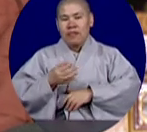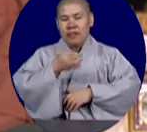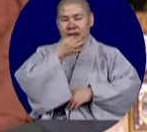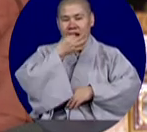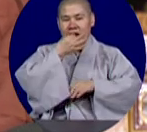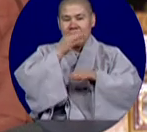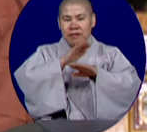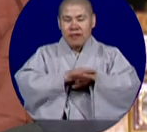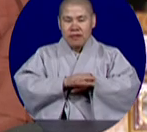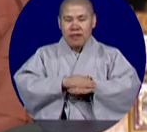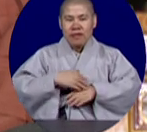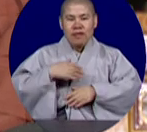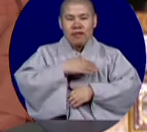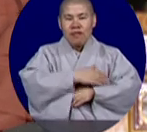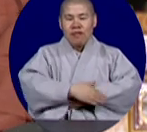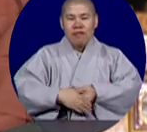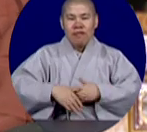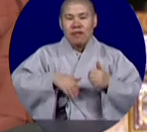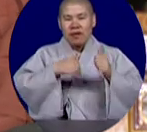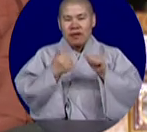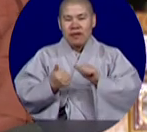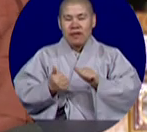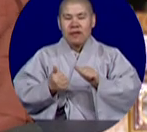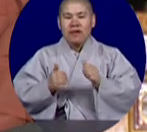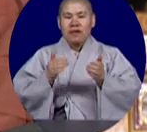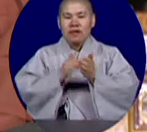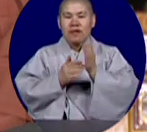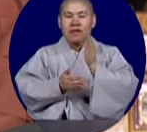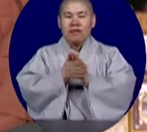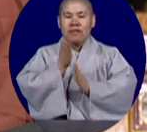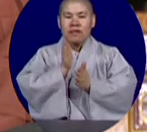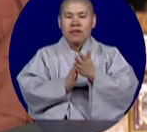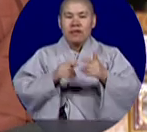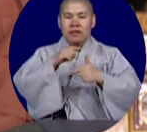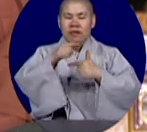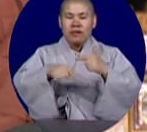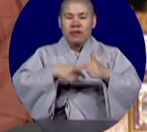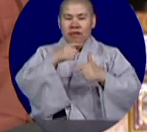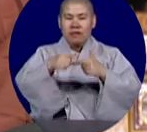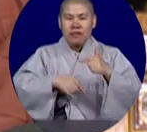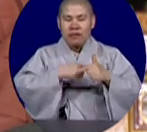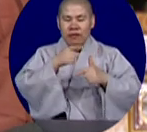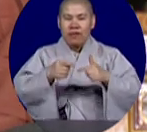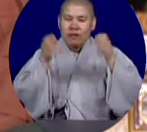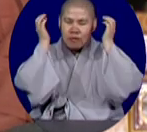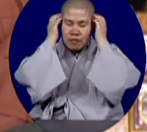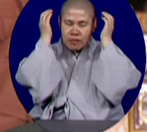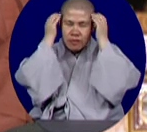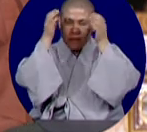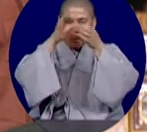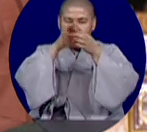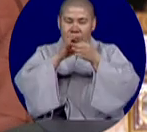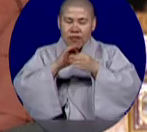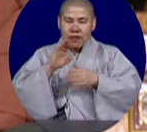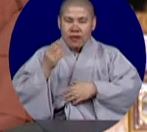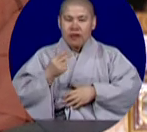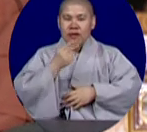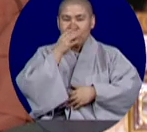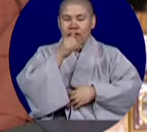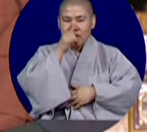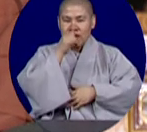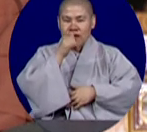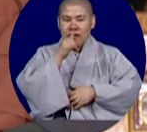욕망은 남아있는데 몸은 가고 이래서 끝없는 윤회, 끝없는 고뇌가 계속되는 게 중생의